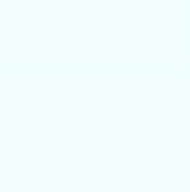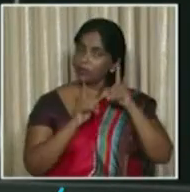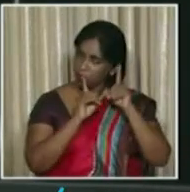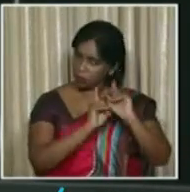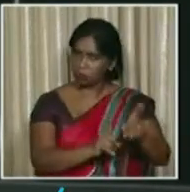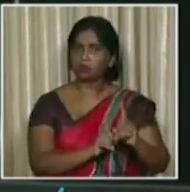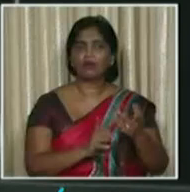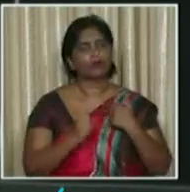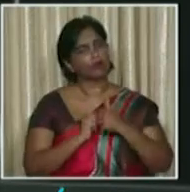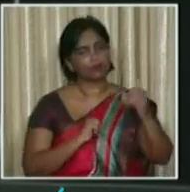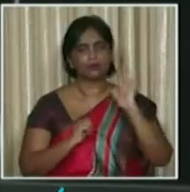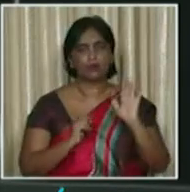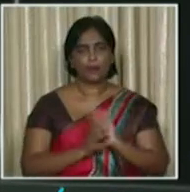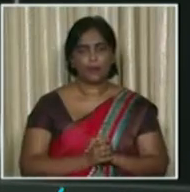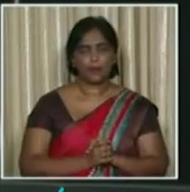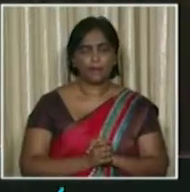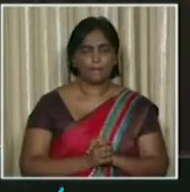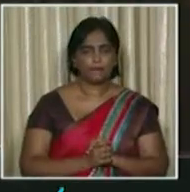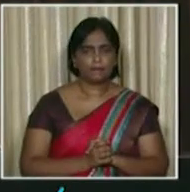කියලා අපි එහෙම කරන්නම්